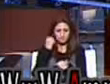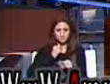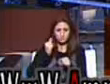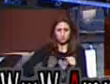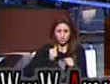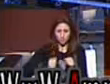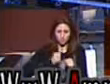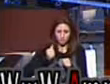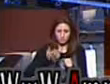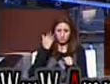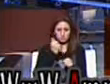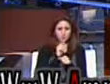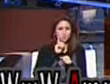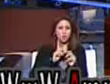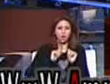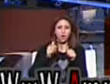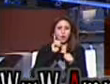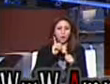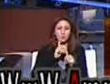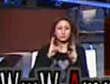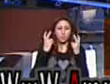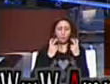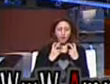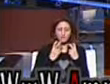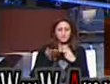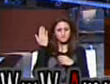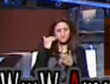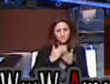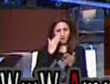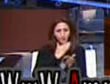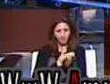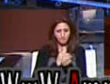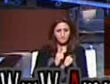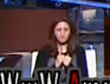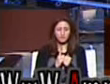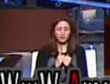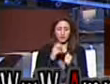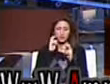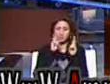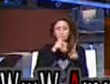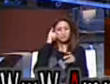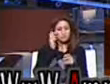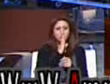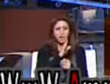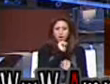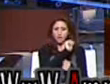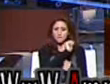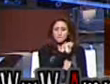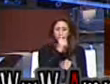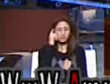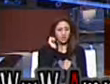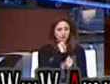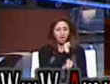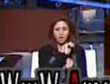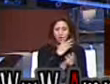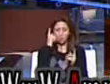العمل، قضت محكمه اول درجه بادانتهم ثم قضت المحكمه العليا بتبرئتهم تاسيسا على احد الاتفاقيات الدوليه المنصوص عليها في